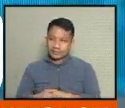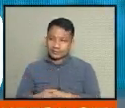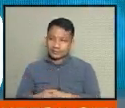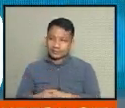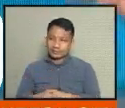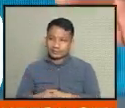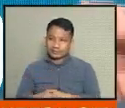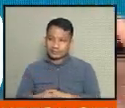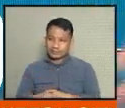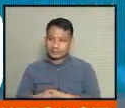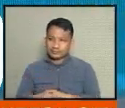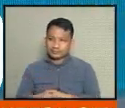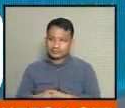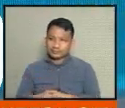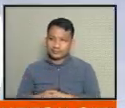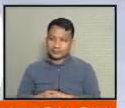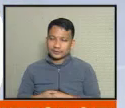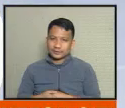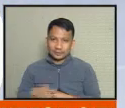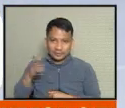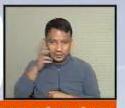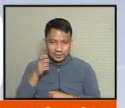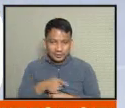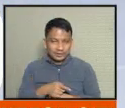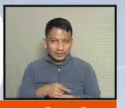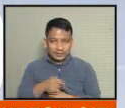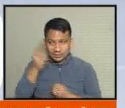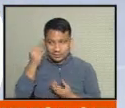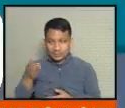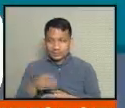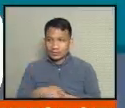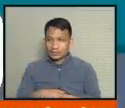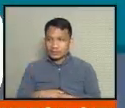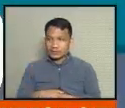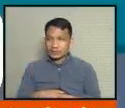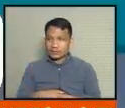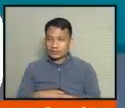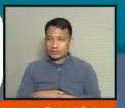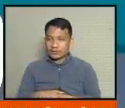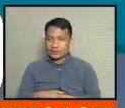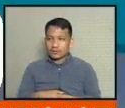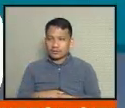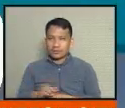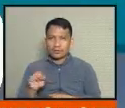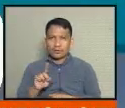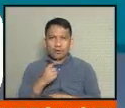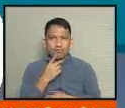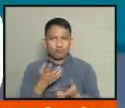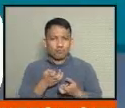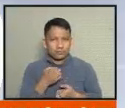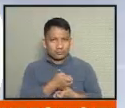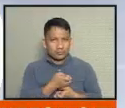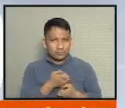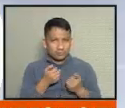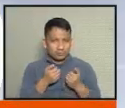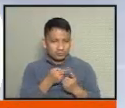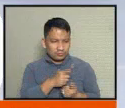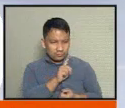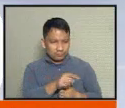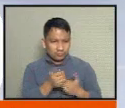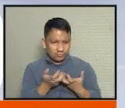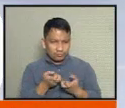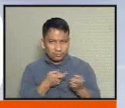Okay. Ito sir, ha? Nakikinig si Mrs. at makarating sa kanya. Ito. So, ano bang gusto mo mangyari talaga?